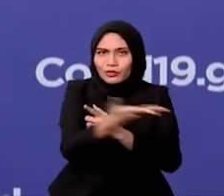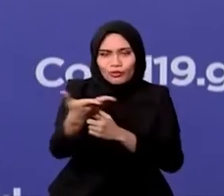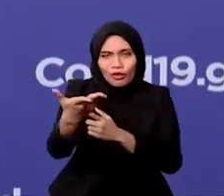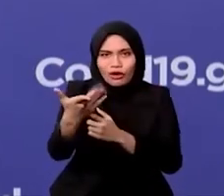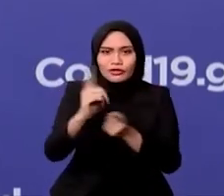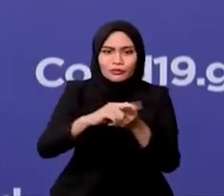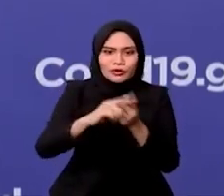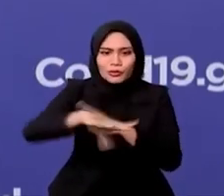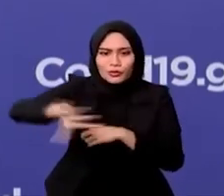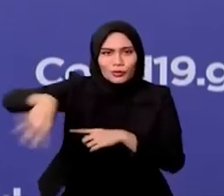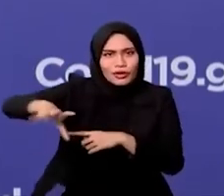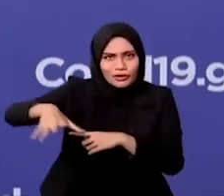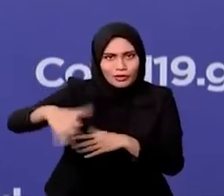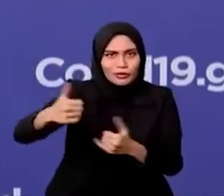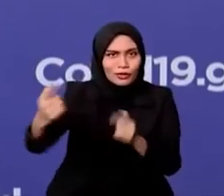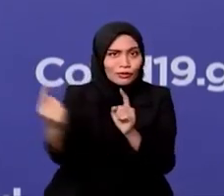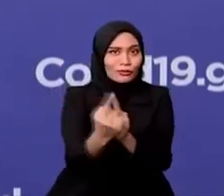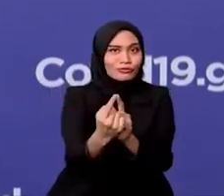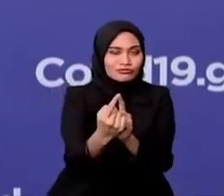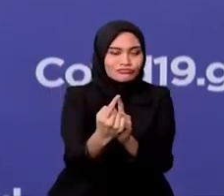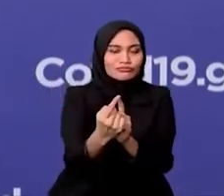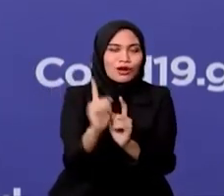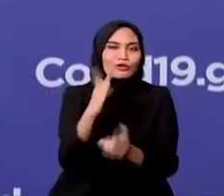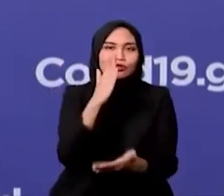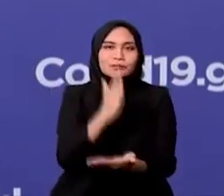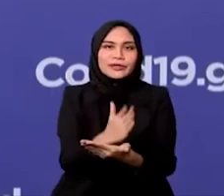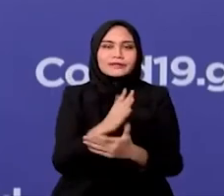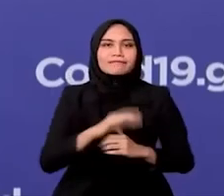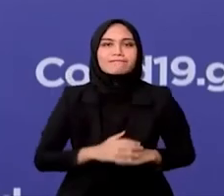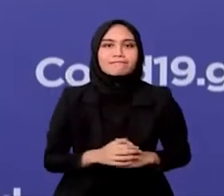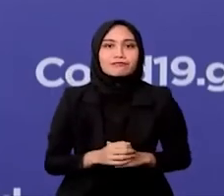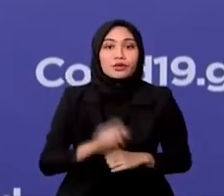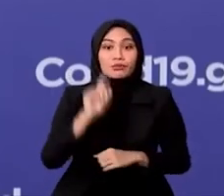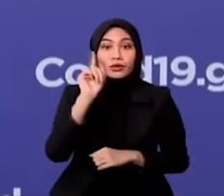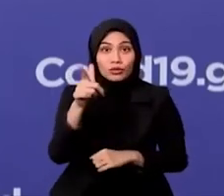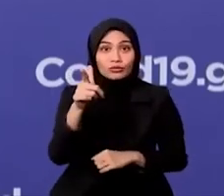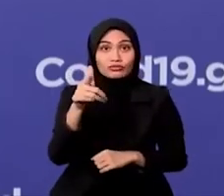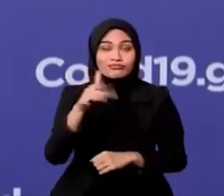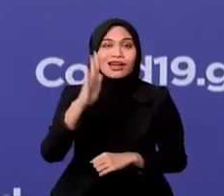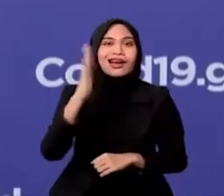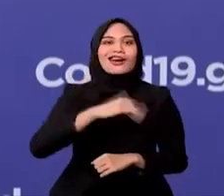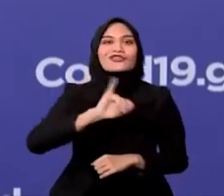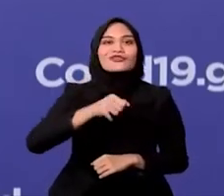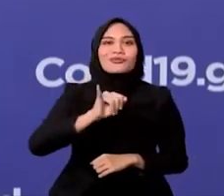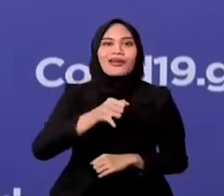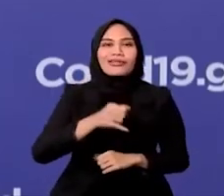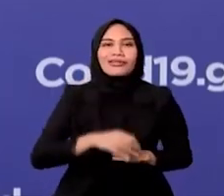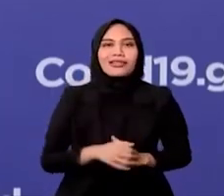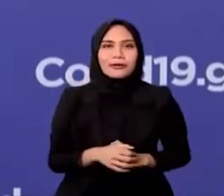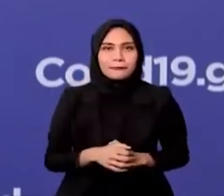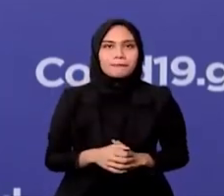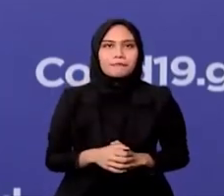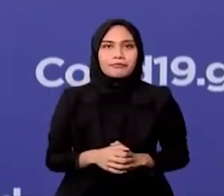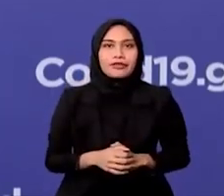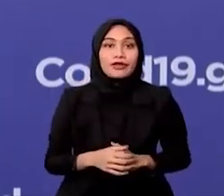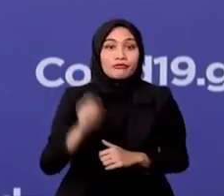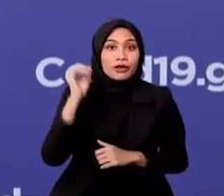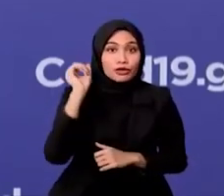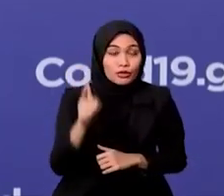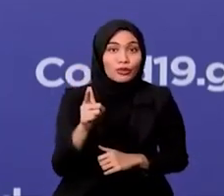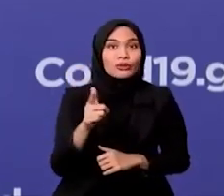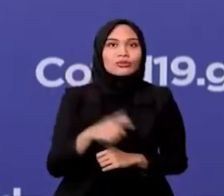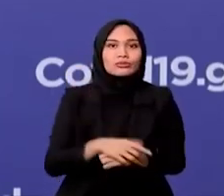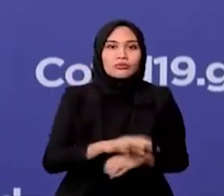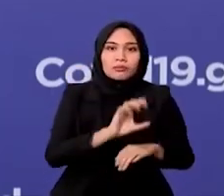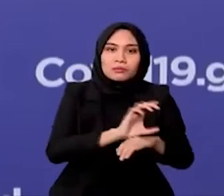keluarga kita semuanya Mbak besok juga bertepatan dengan hari Jumat jadi besok